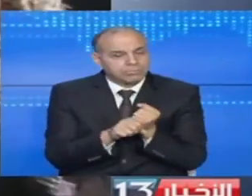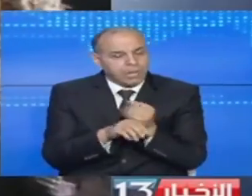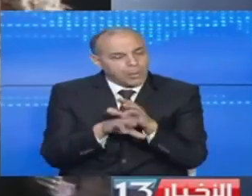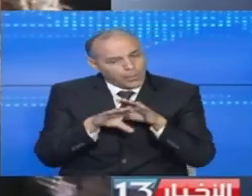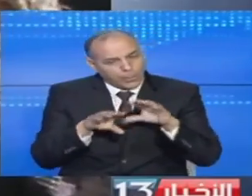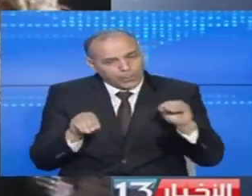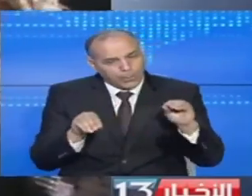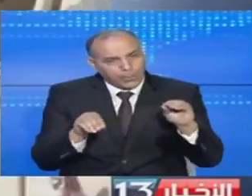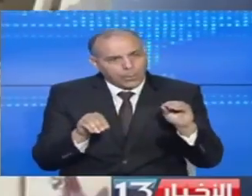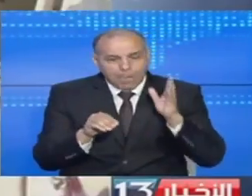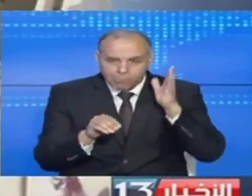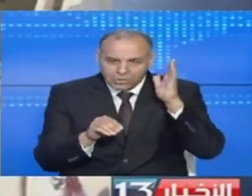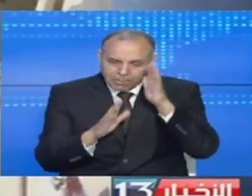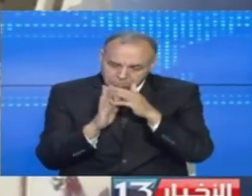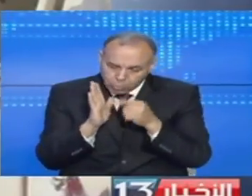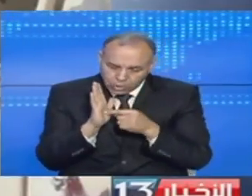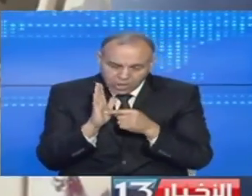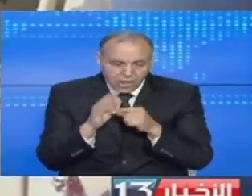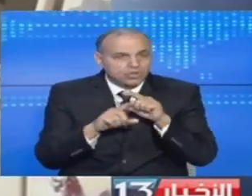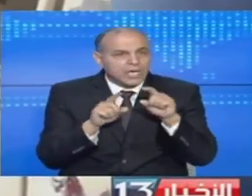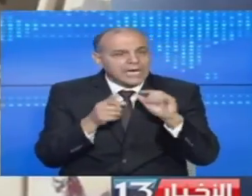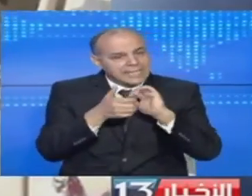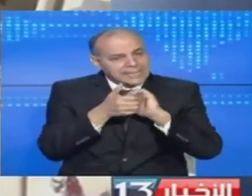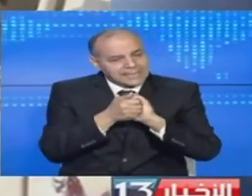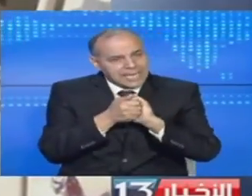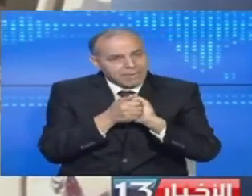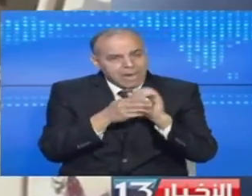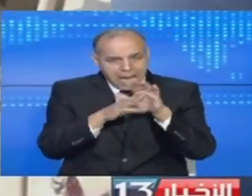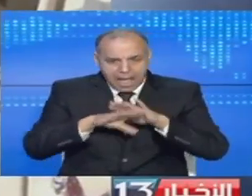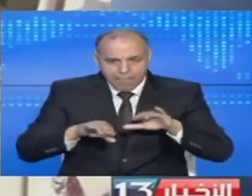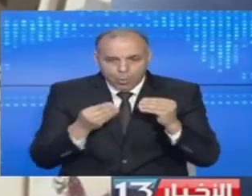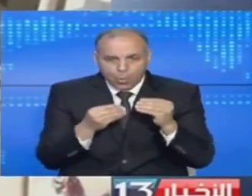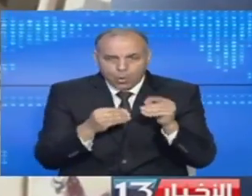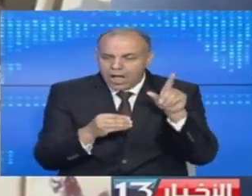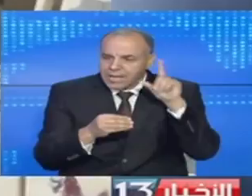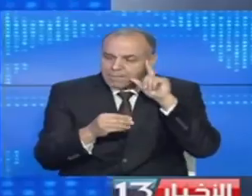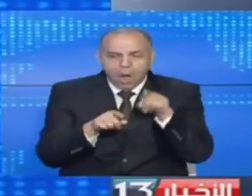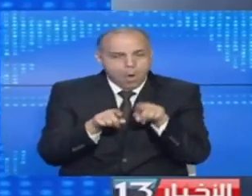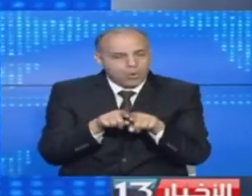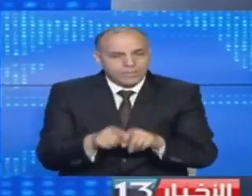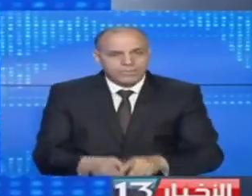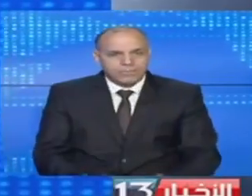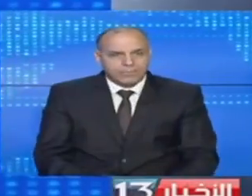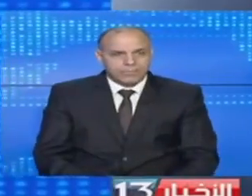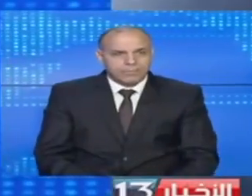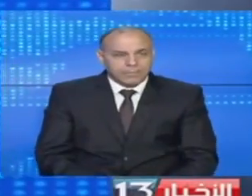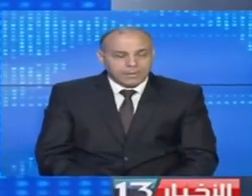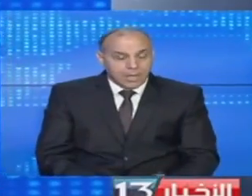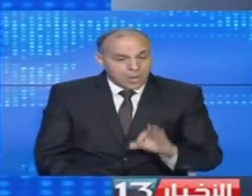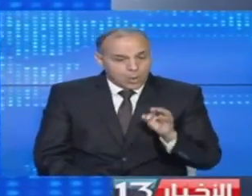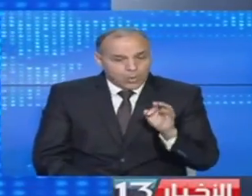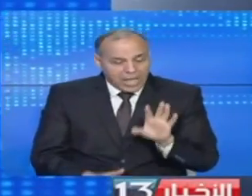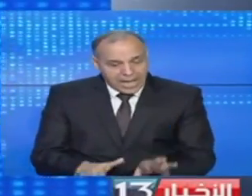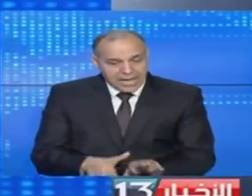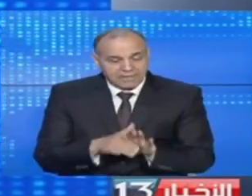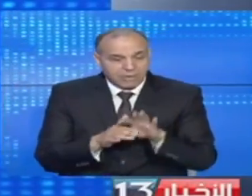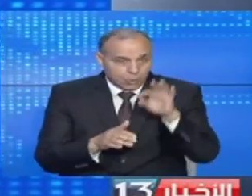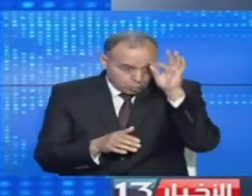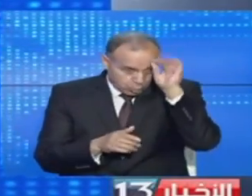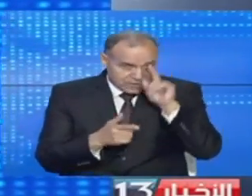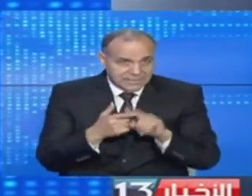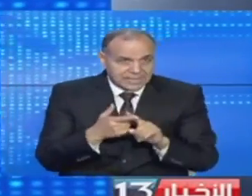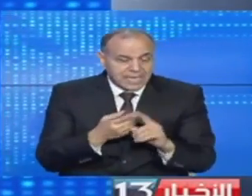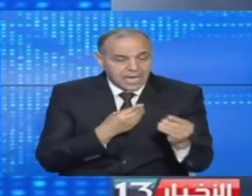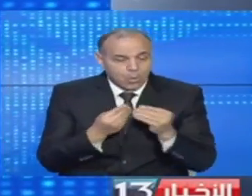و رسم مستقبل شعاره السلم والامن في هذا البلد الشقيق اذا احتضان وتونس